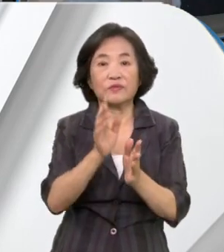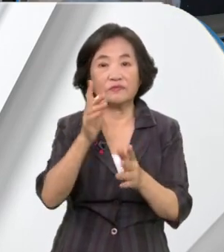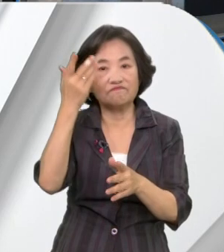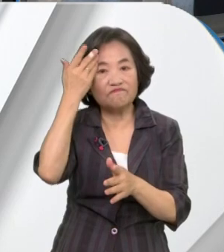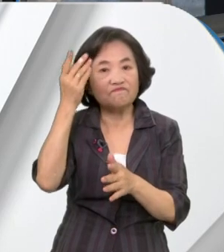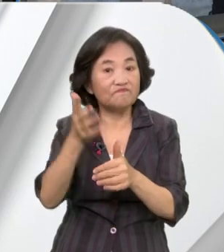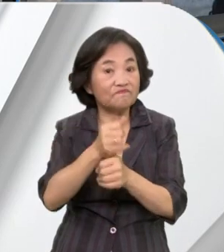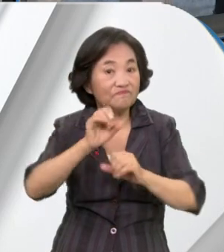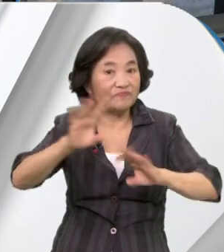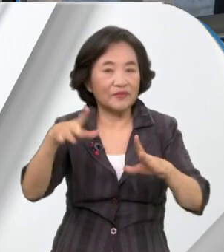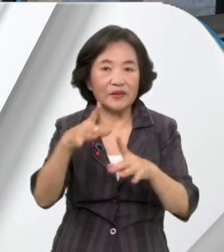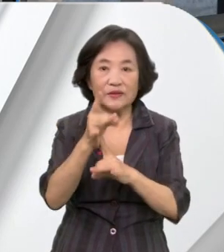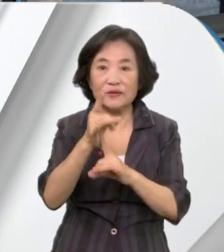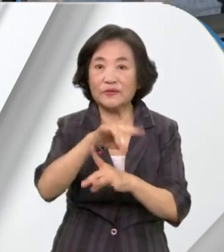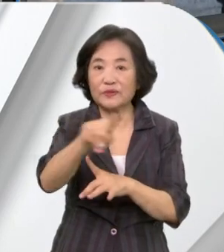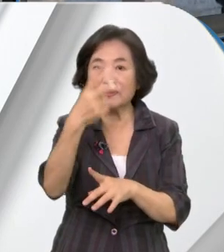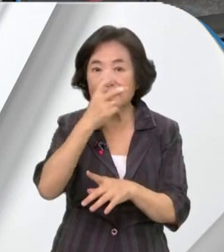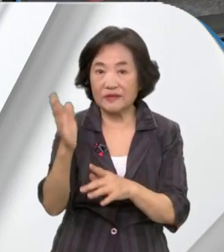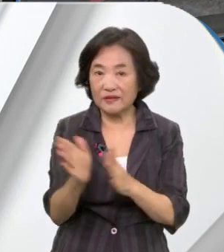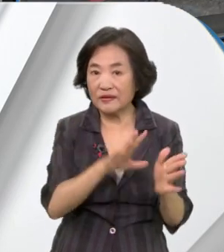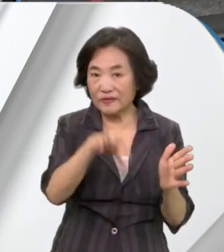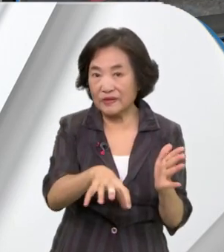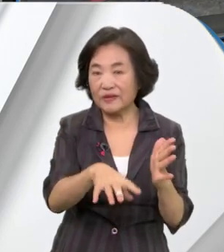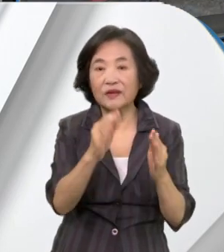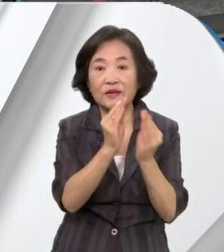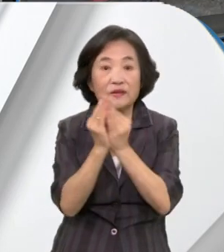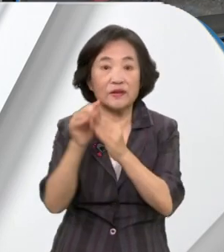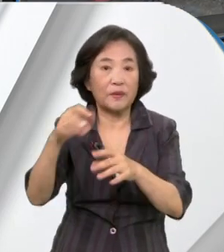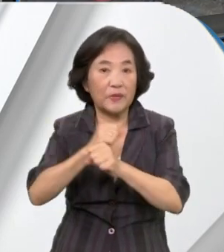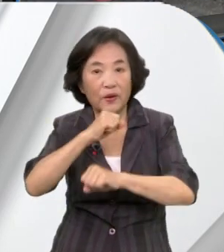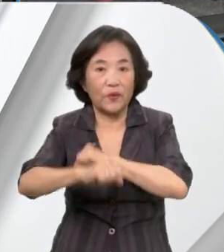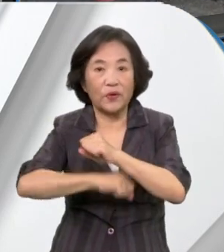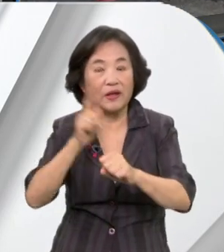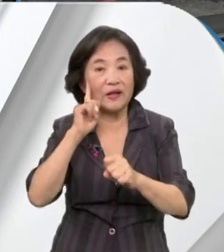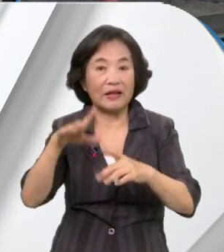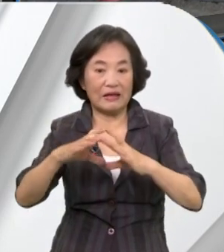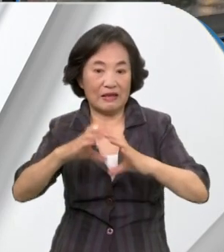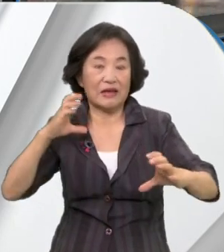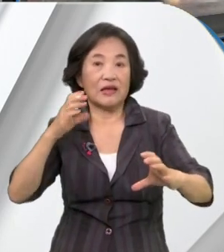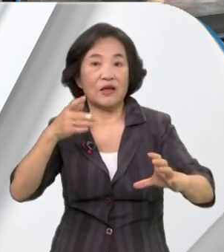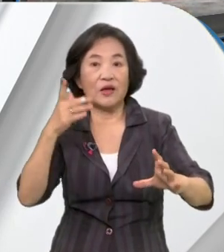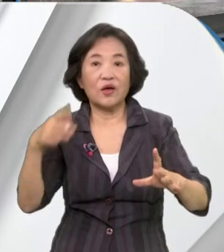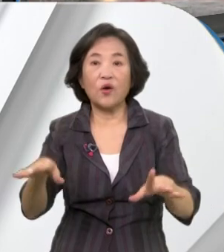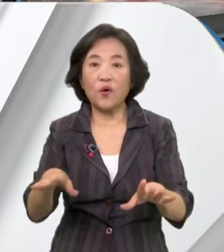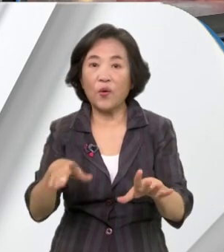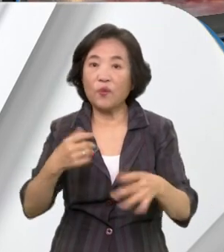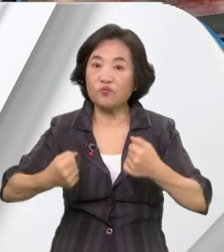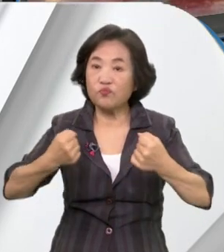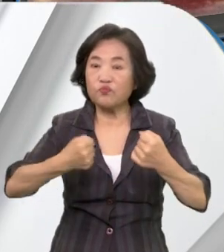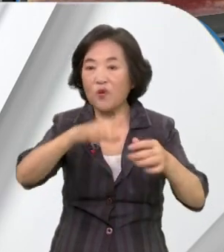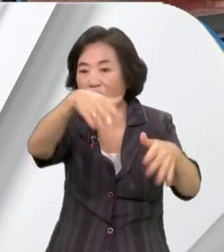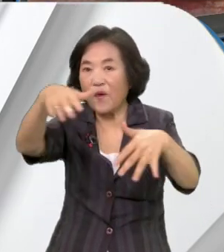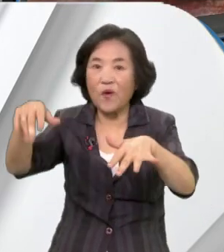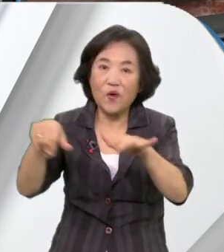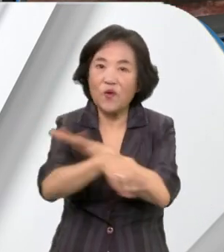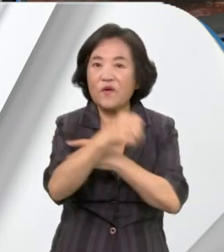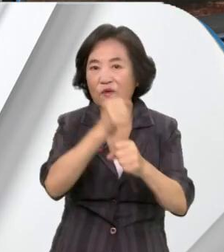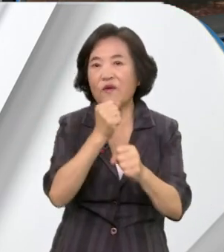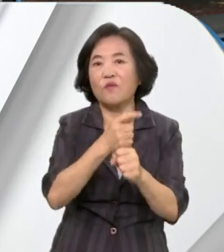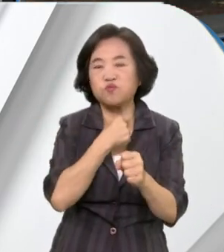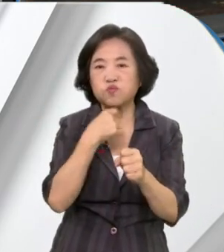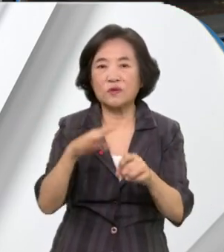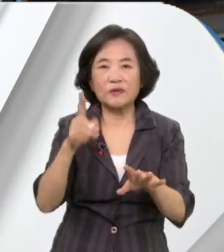求。交通部公路总局新竹区监理出台拖延期盼的营业太下差，驾驶空态正在